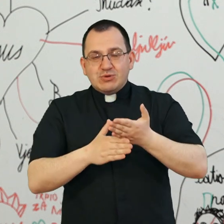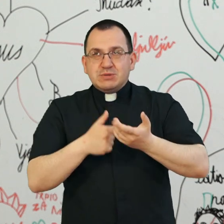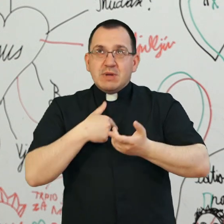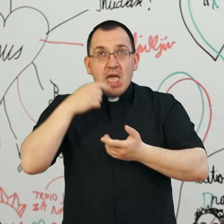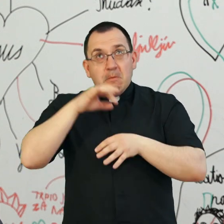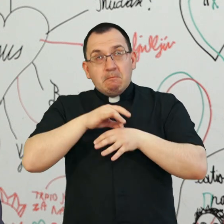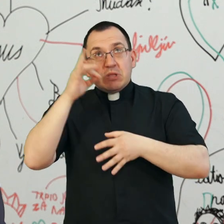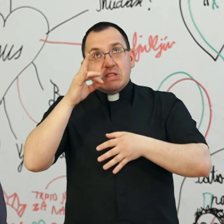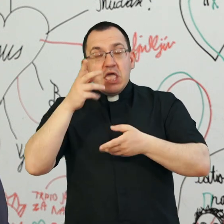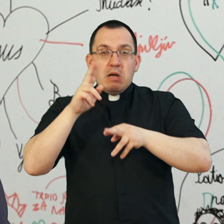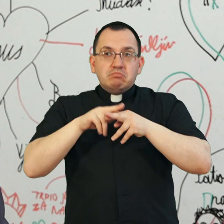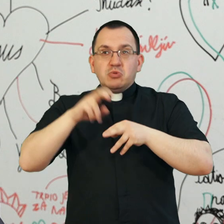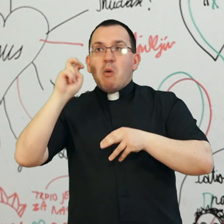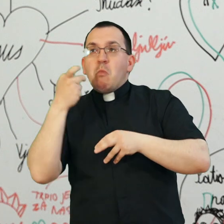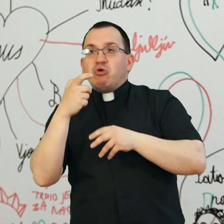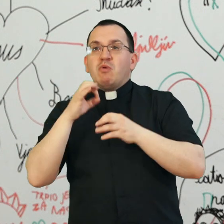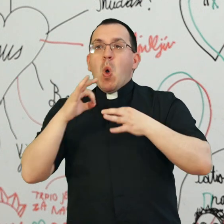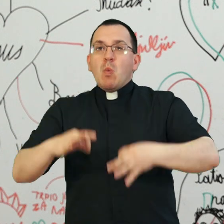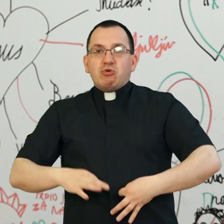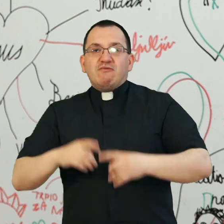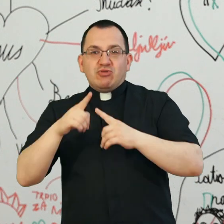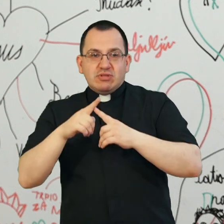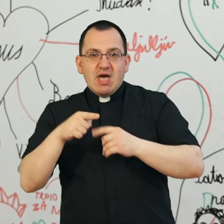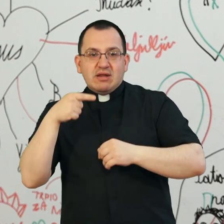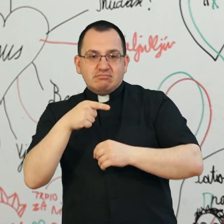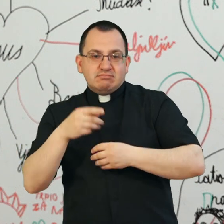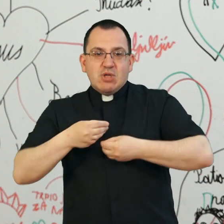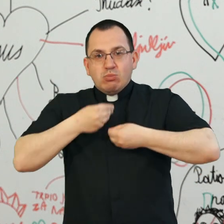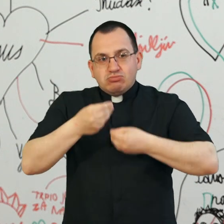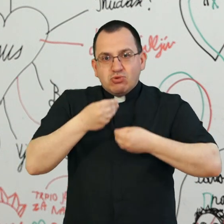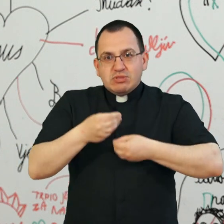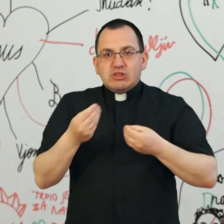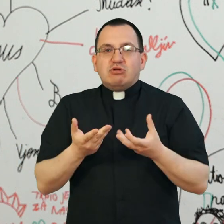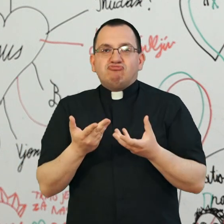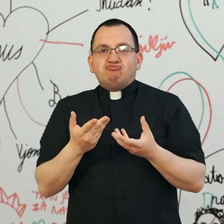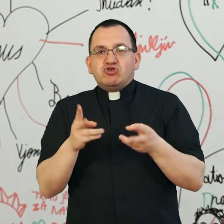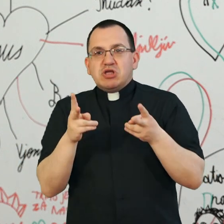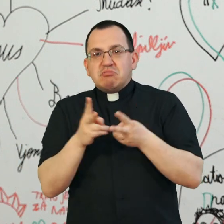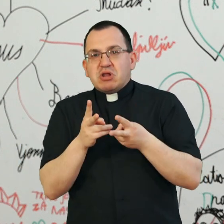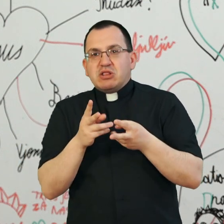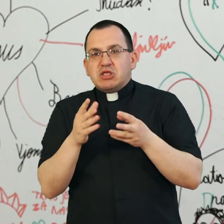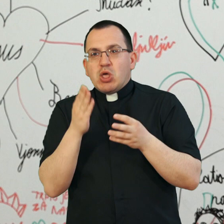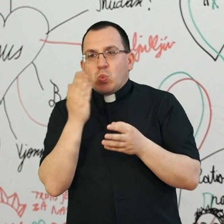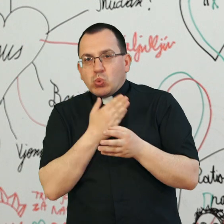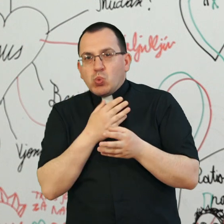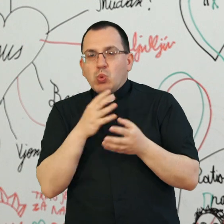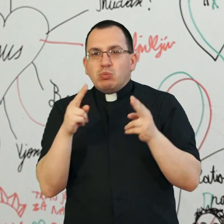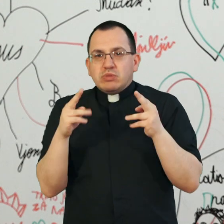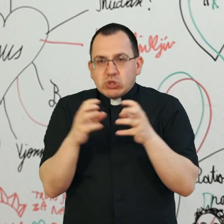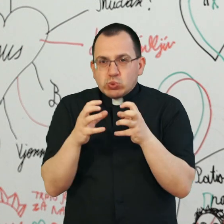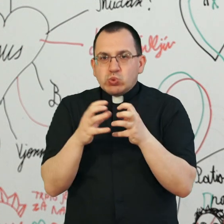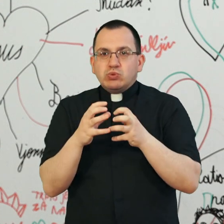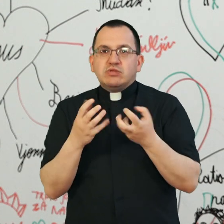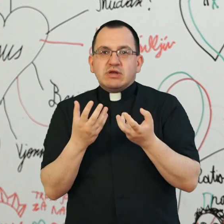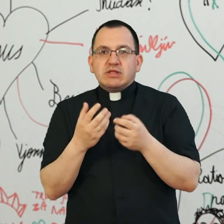da pozovem profesora Tarasa da on onda održi ovo jedan duhovni susret sa njima